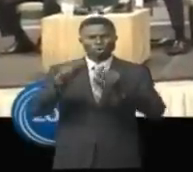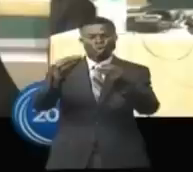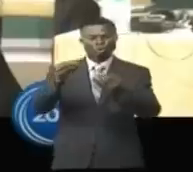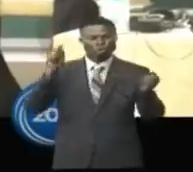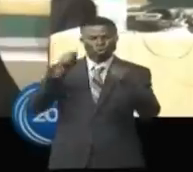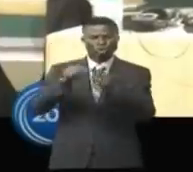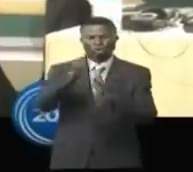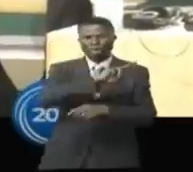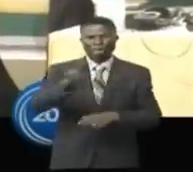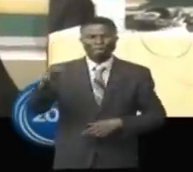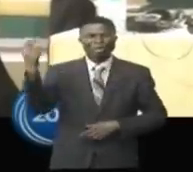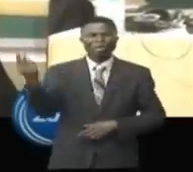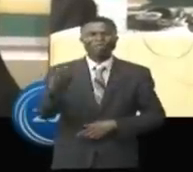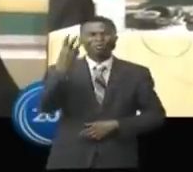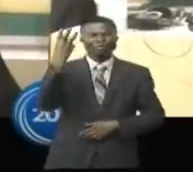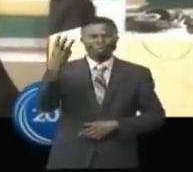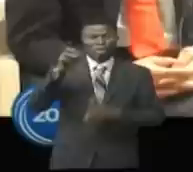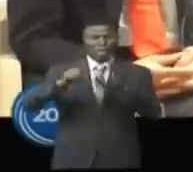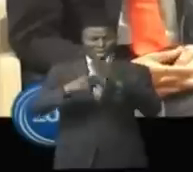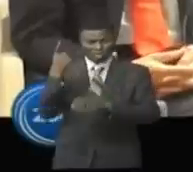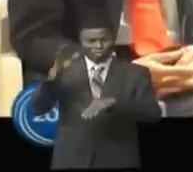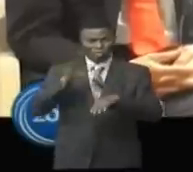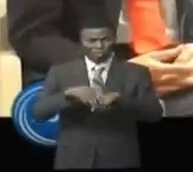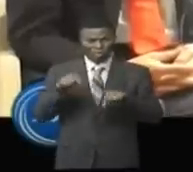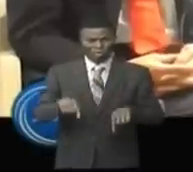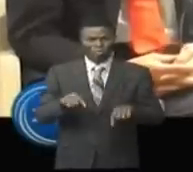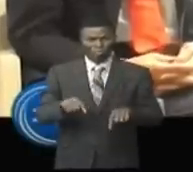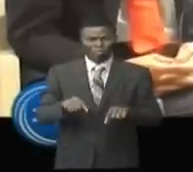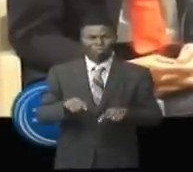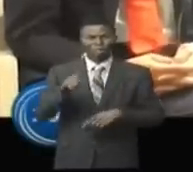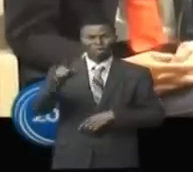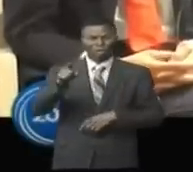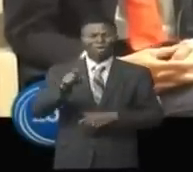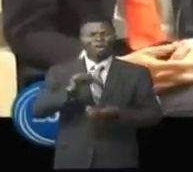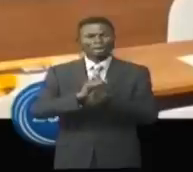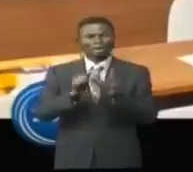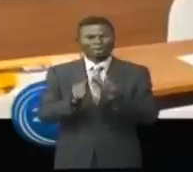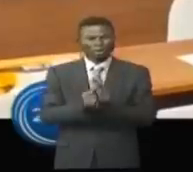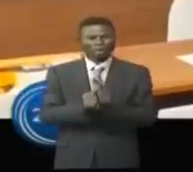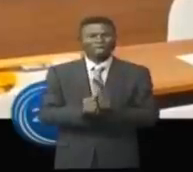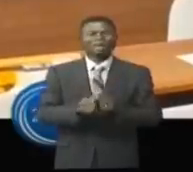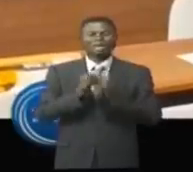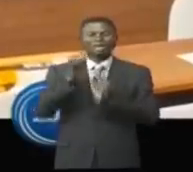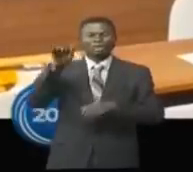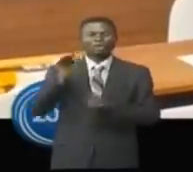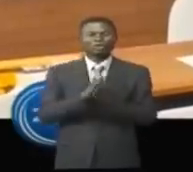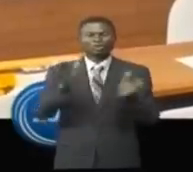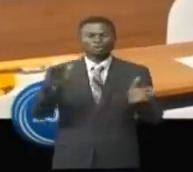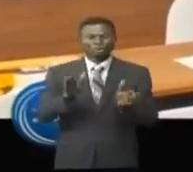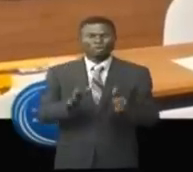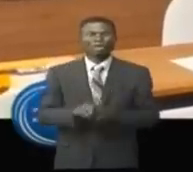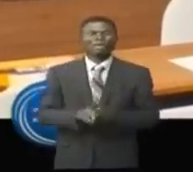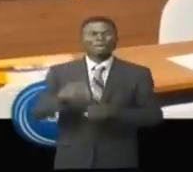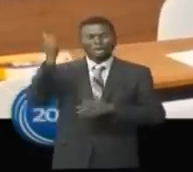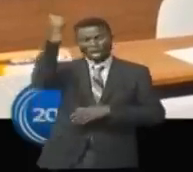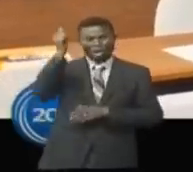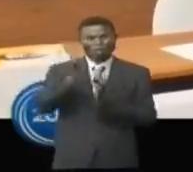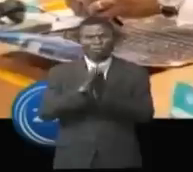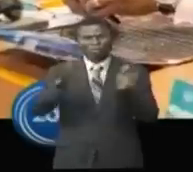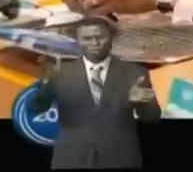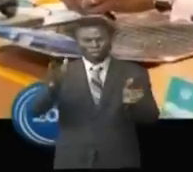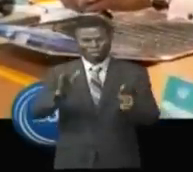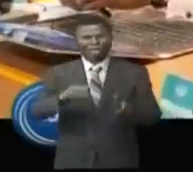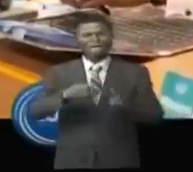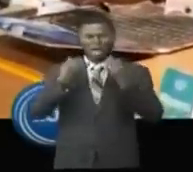Venu pour la première fois en République démocratique du Congo, Masahiko Metoki, directeur général de l'Union postale universelle, a remercié